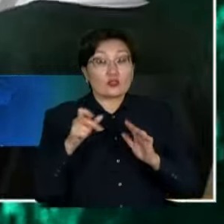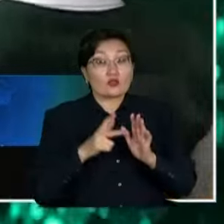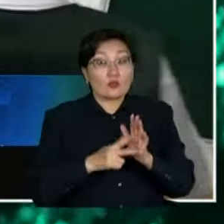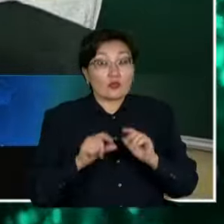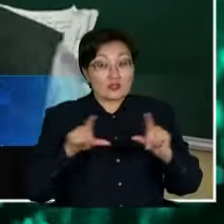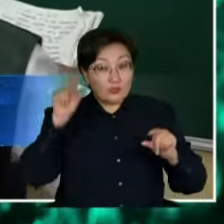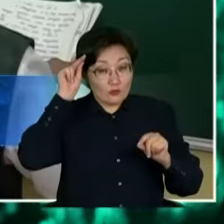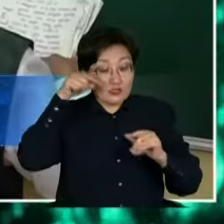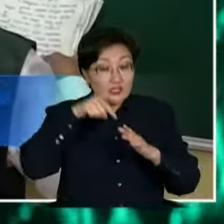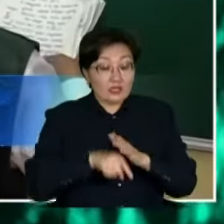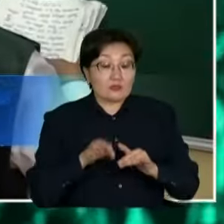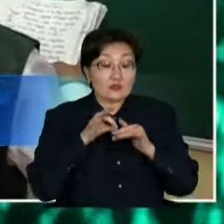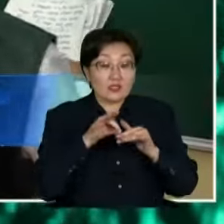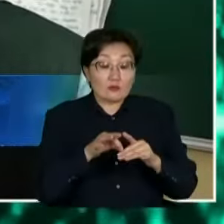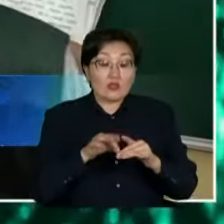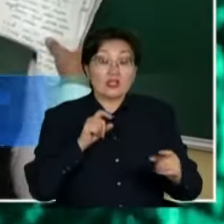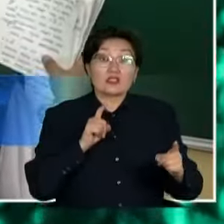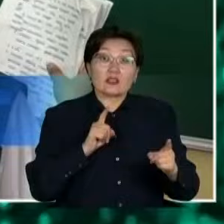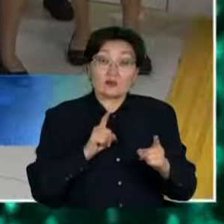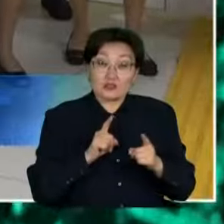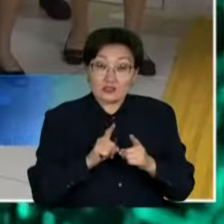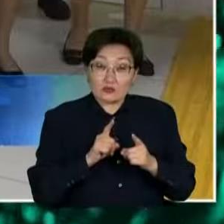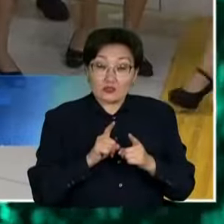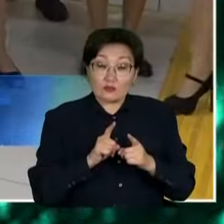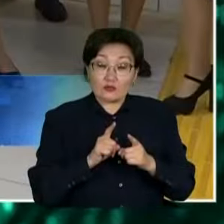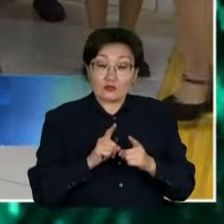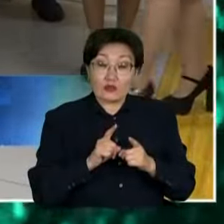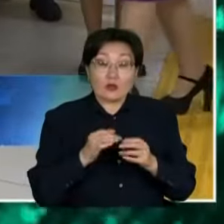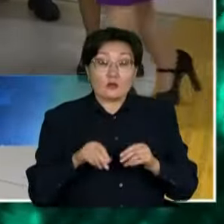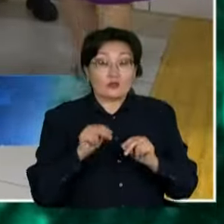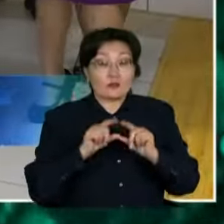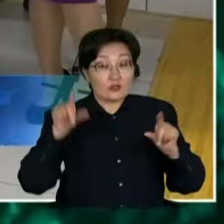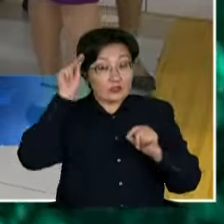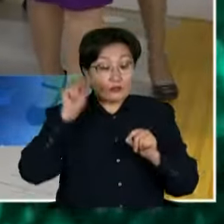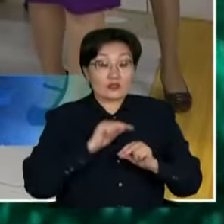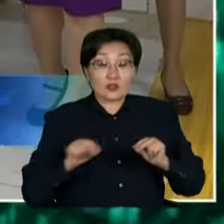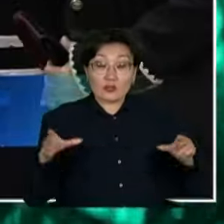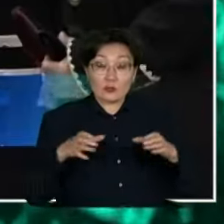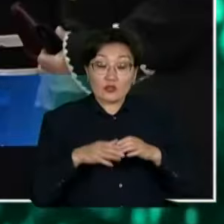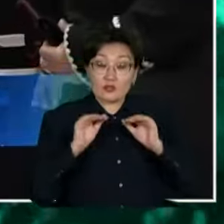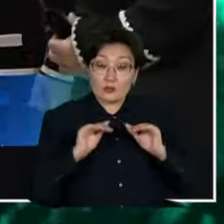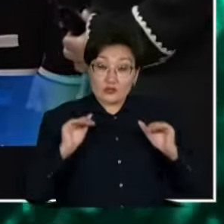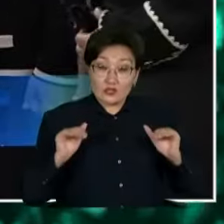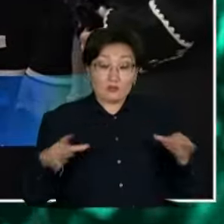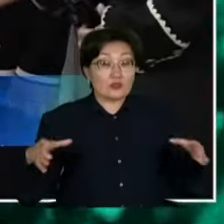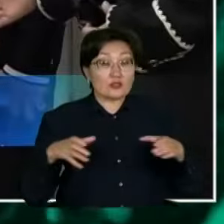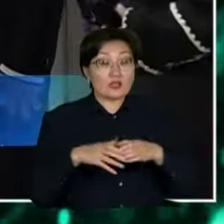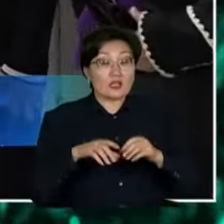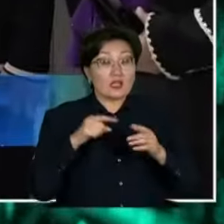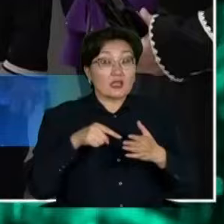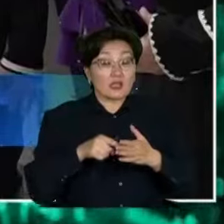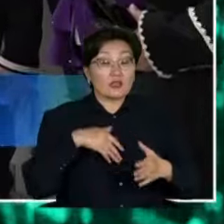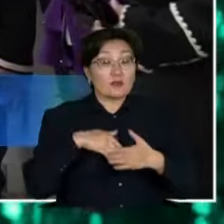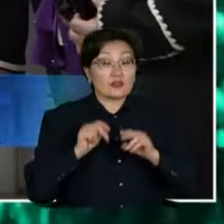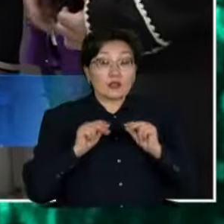мектеп гимназиясында ұйымдастырылған табыстың кілті еңбекте рухани кешінде білім ордасының ұжымы мен оқушылары, қаланың белсенді мұғалімдері бас